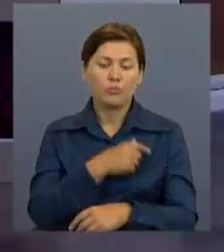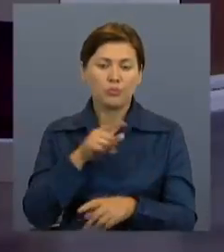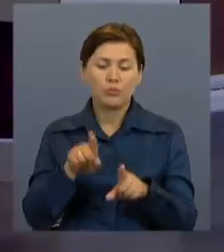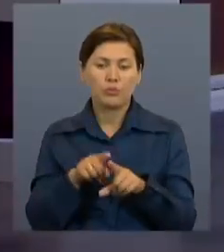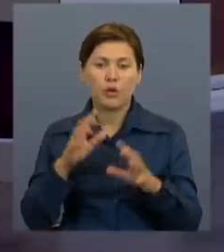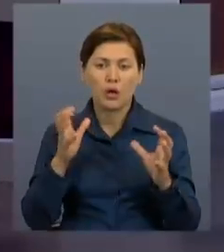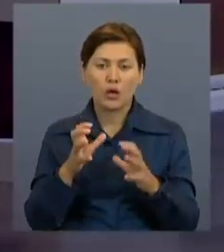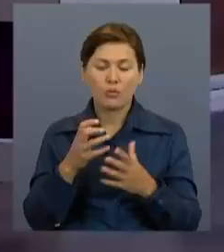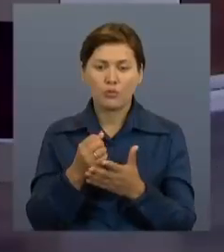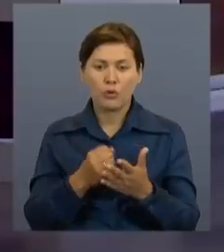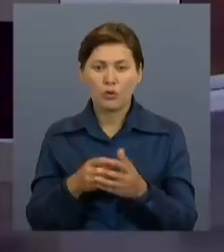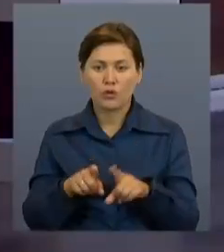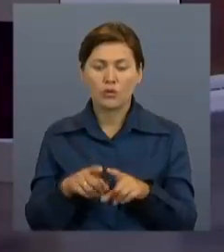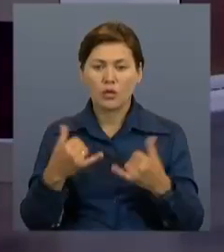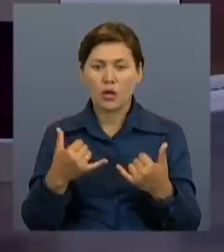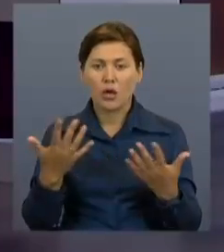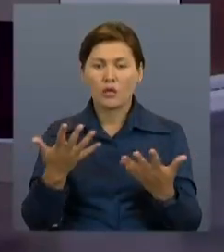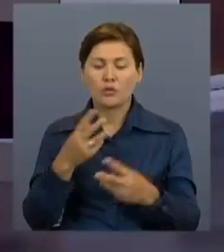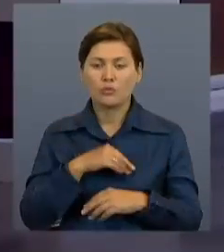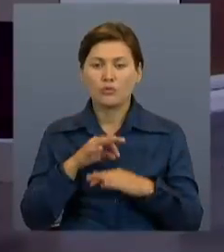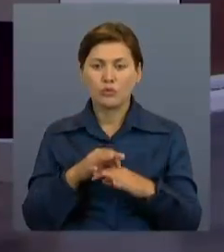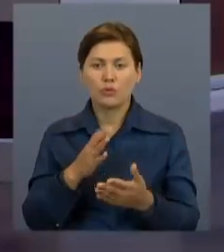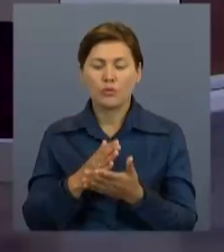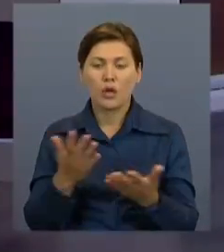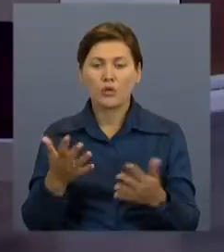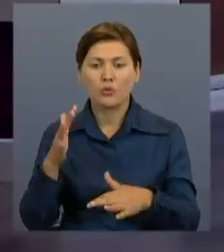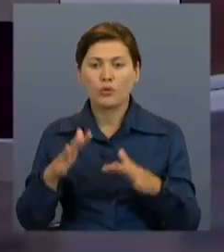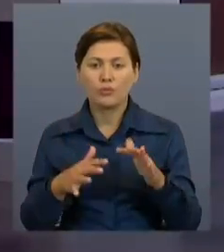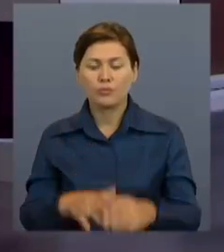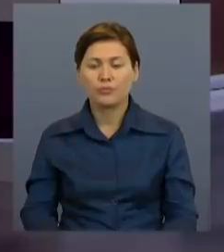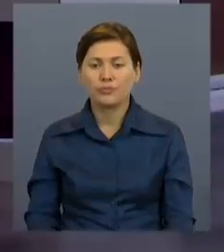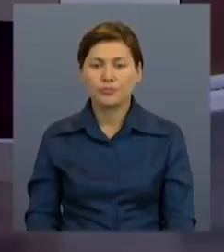Медициналық сақтандыру қоры бойынша қазір қандай жұмыстар атқарылып жатыр, қандай деңгейде?